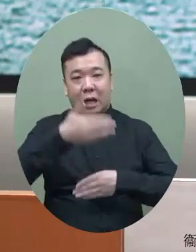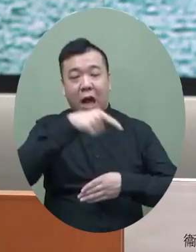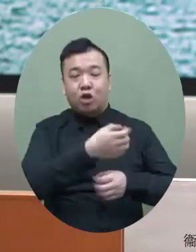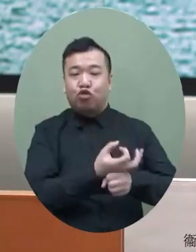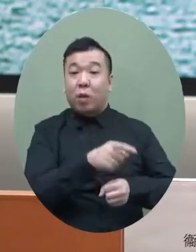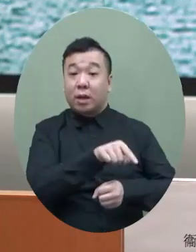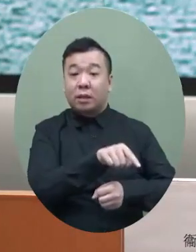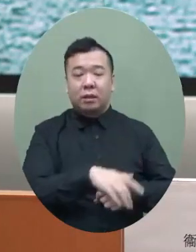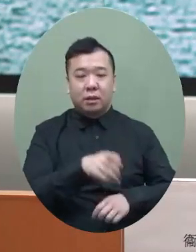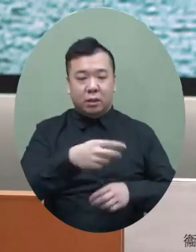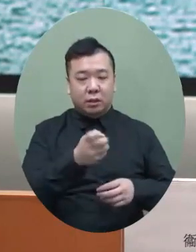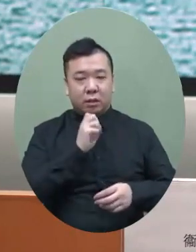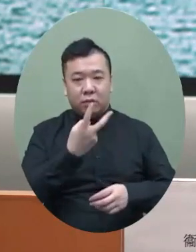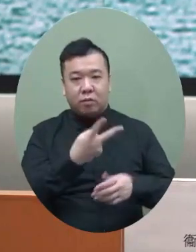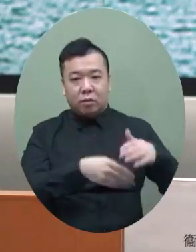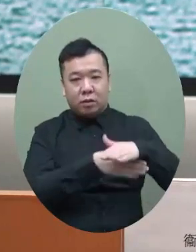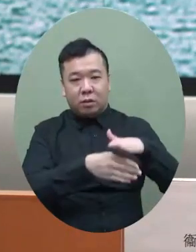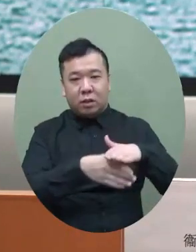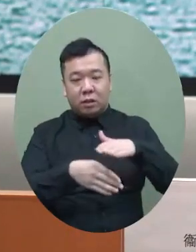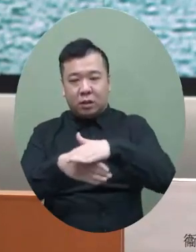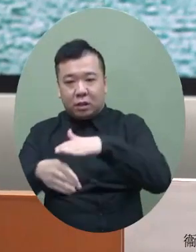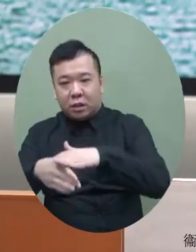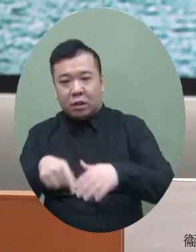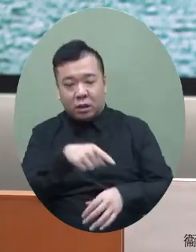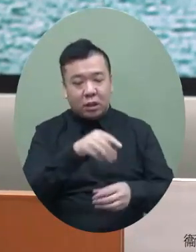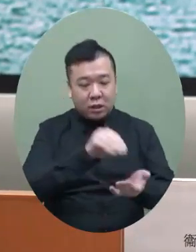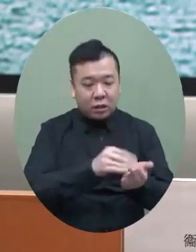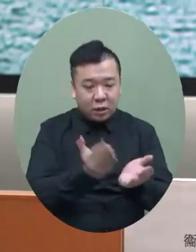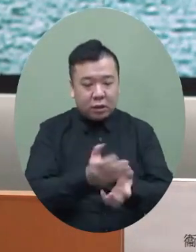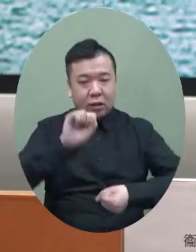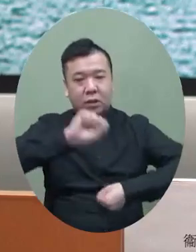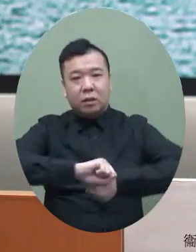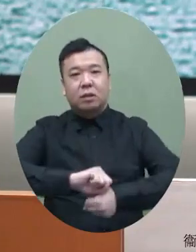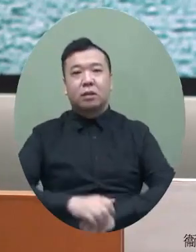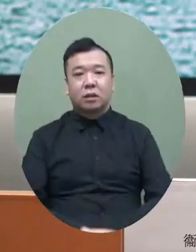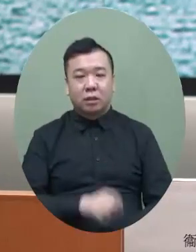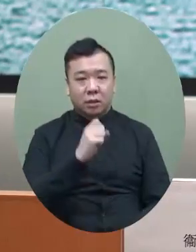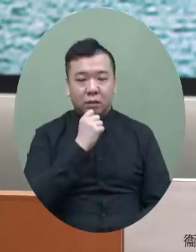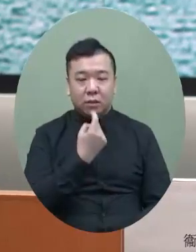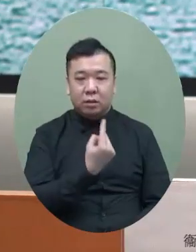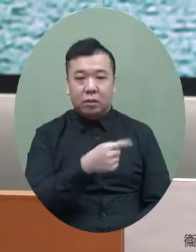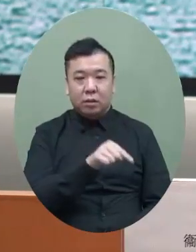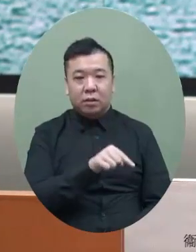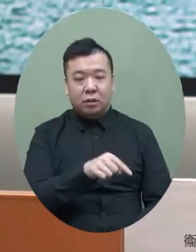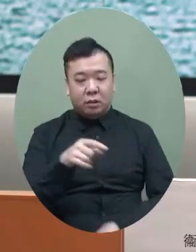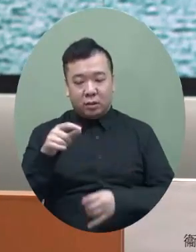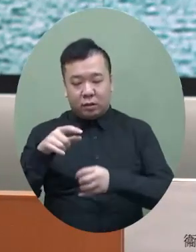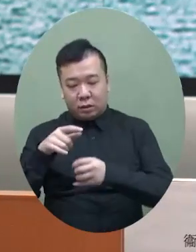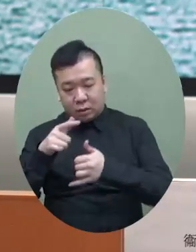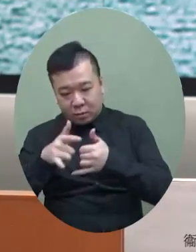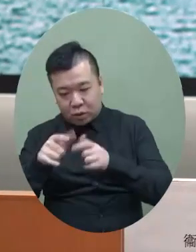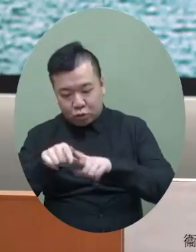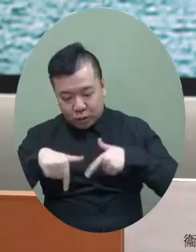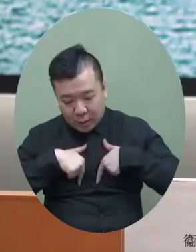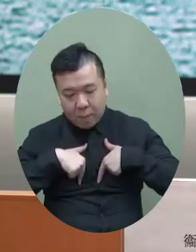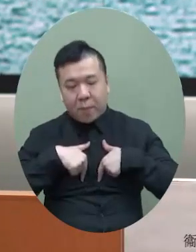兩個單位都是兩個單位，不過各自就多了一位人士確診，其中有一個是檢疫中心的。